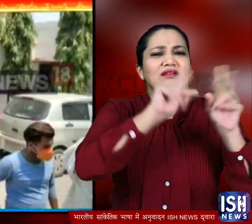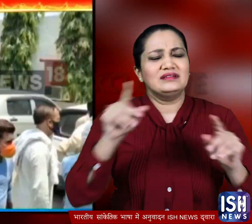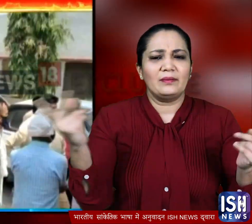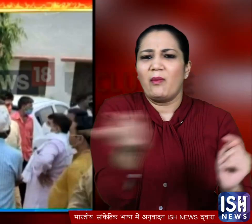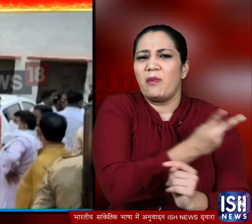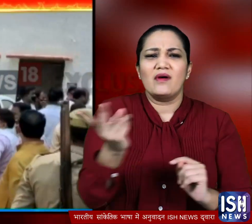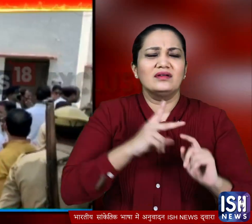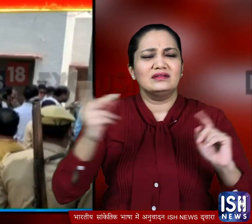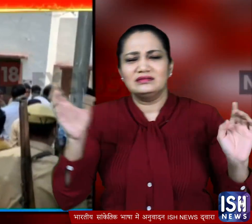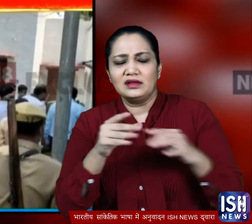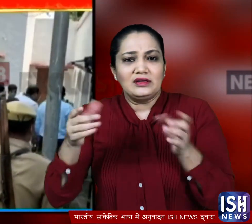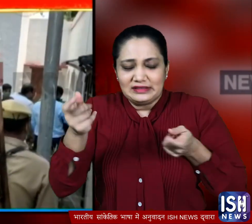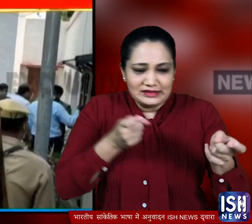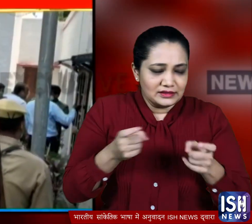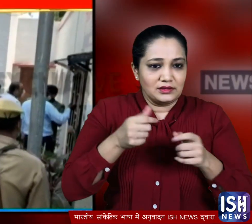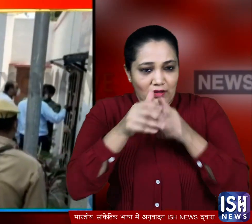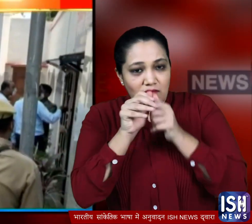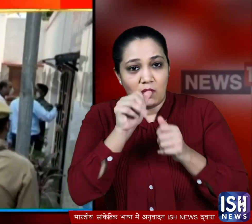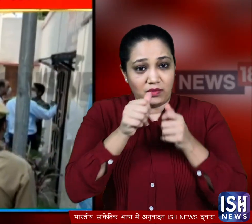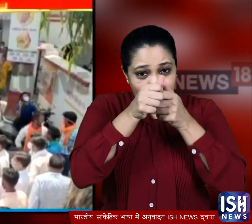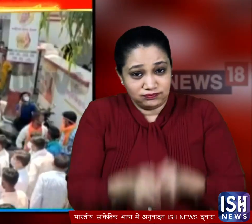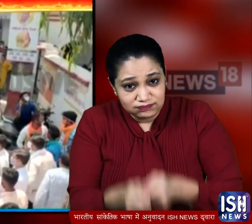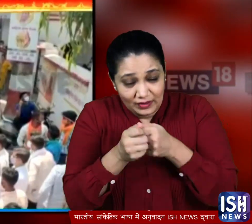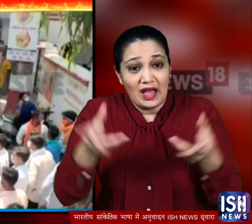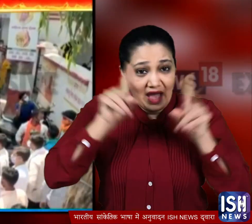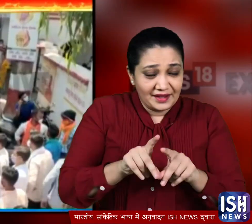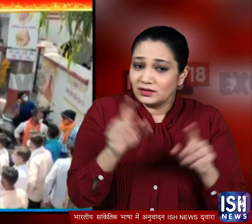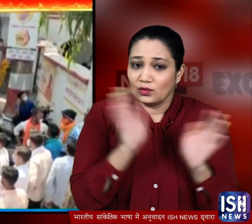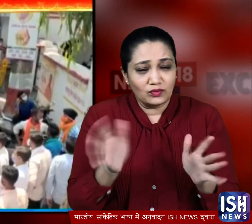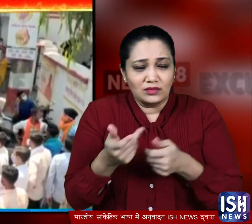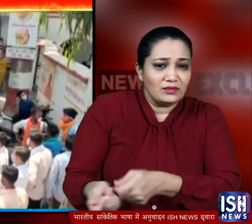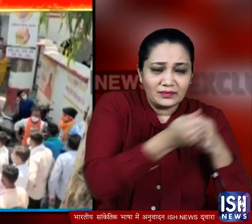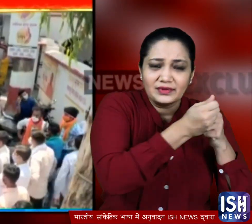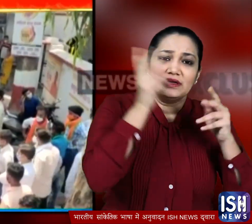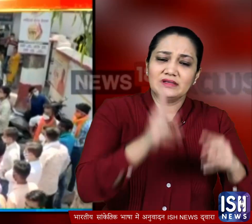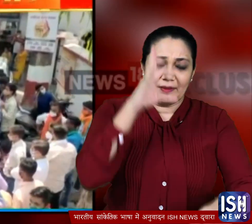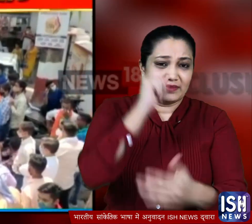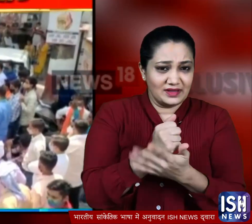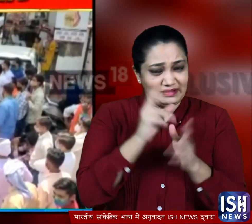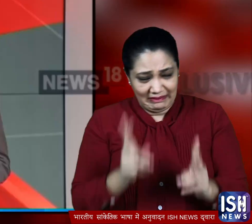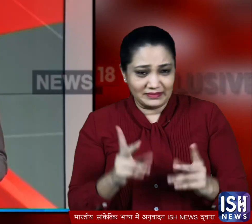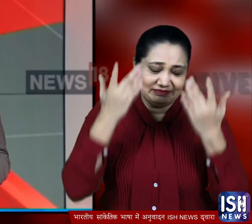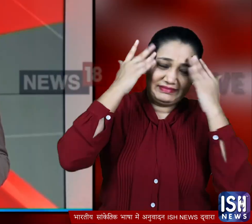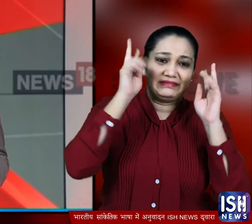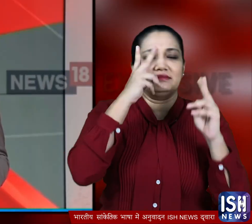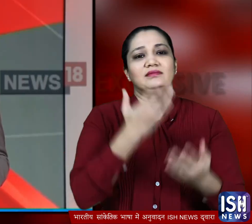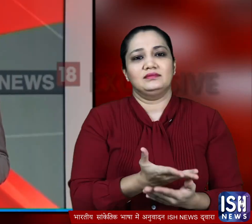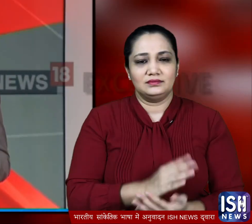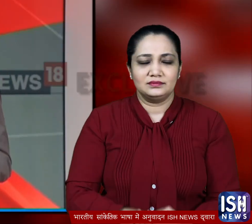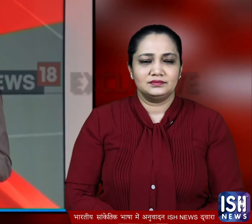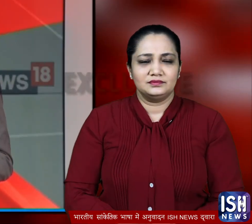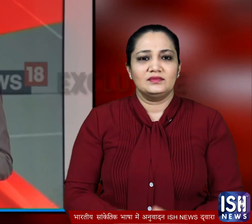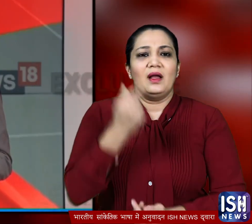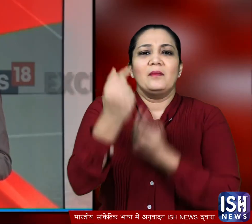में प्रशासन के सामने चुनौती ये है कि वो हैंडपंप फिर से लगवाए या अपने उसे उखाड़ने वाले फैसले पर अड़ा रहे। सौबात की एक बात है